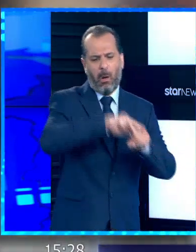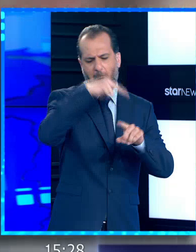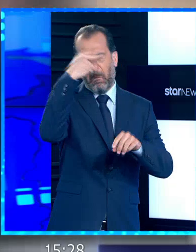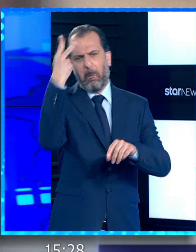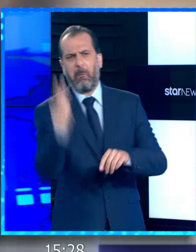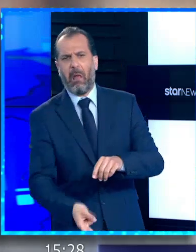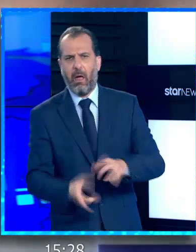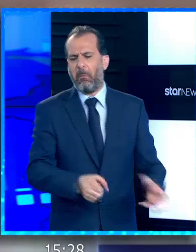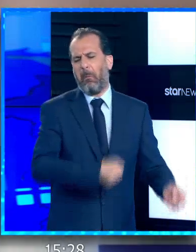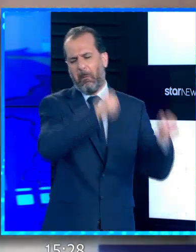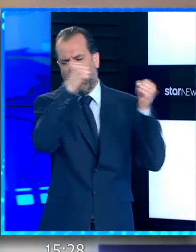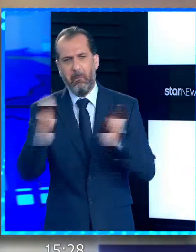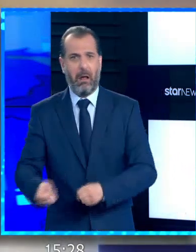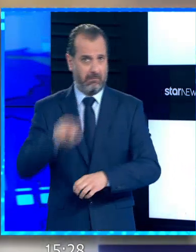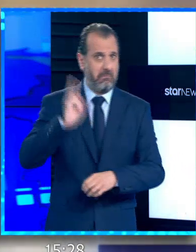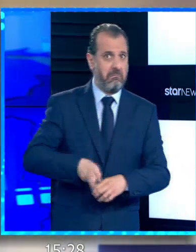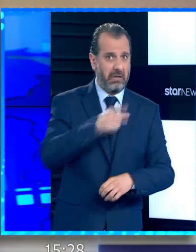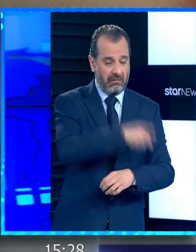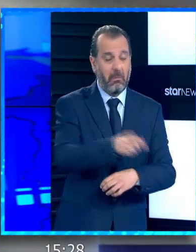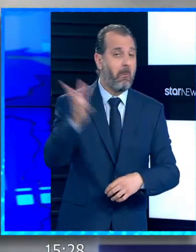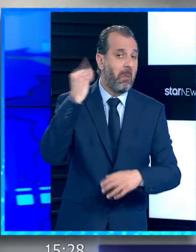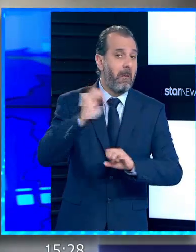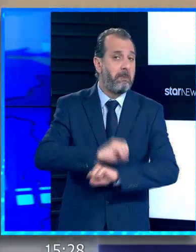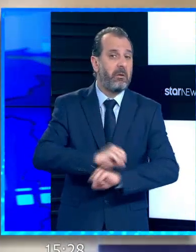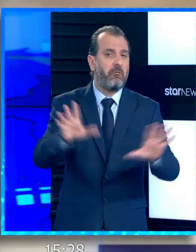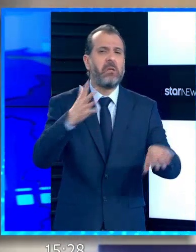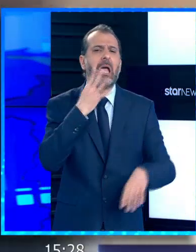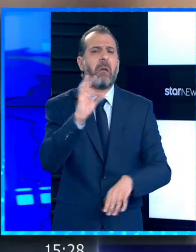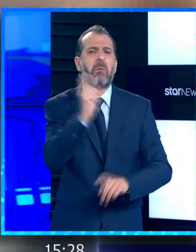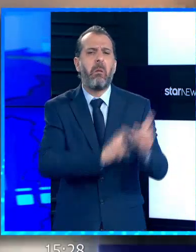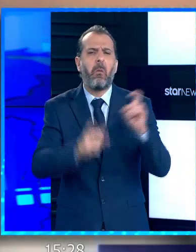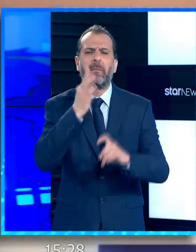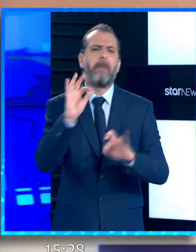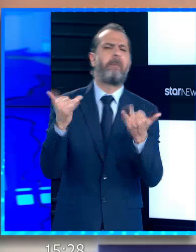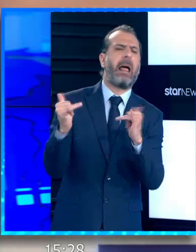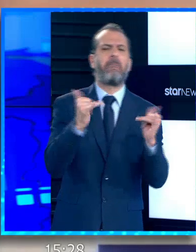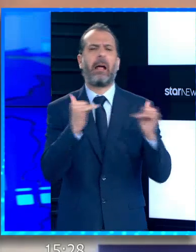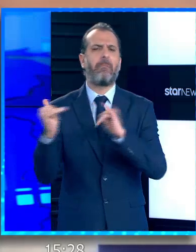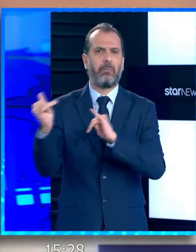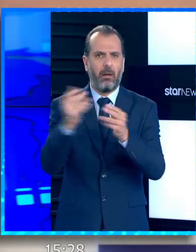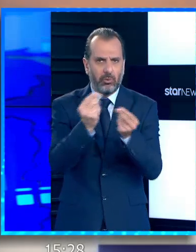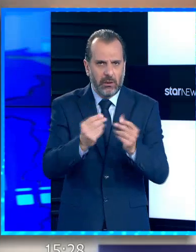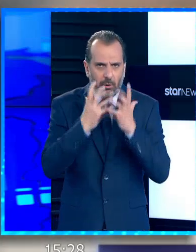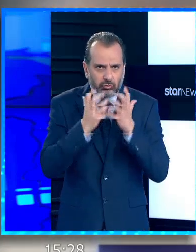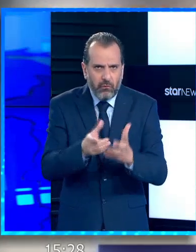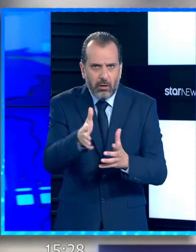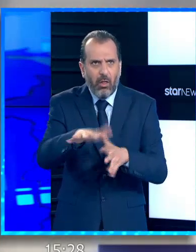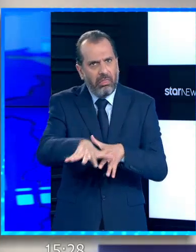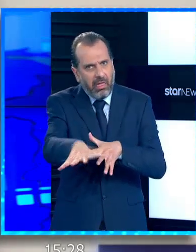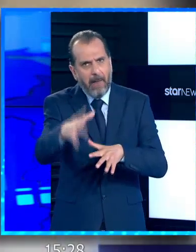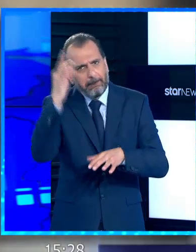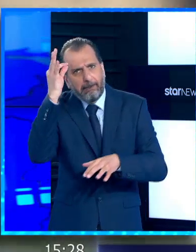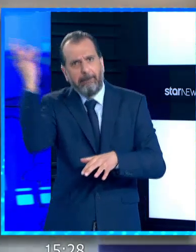πετά στο έδαφος. Σύμφωνα με τις πρώτες πληροφορίες, ο καυγάς ξεκίνησε σαν αστείο, αλλά παραλίγο να καταλήξει σε σοβαρό